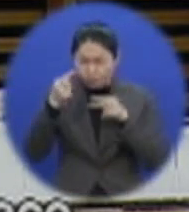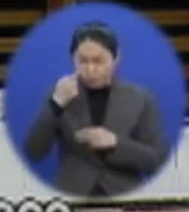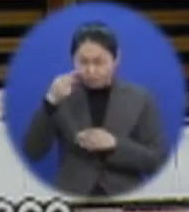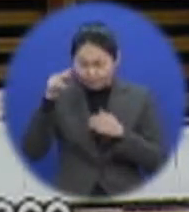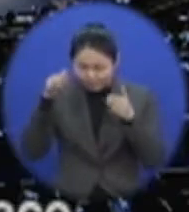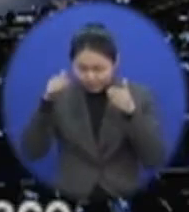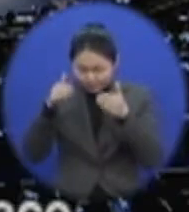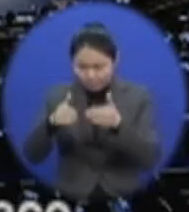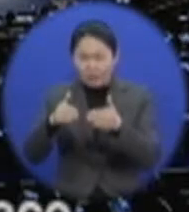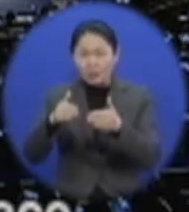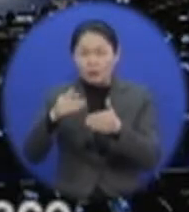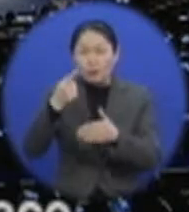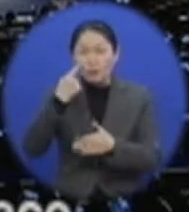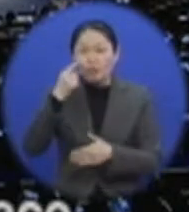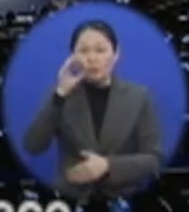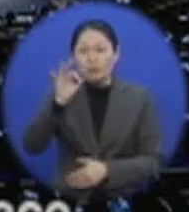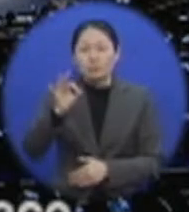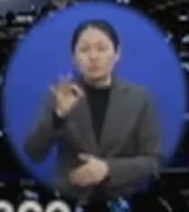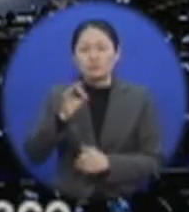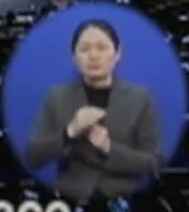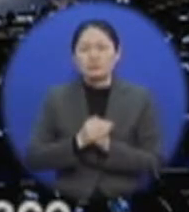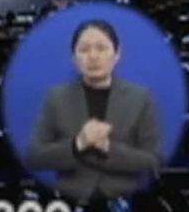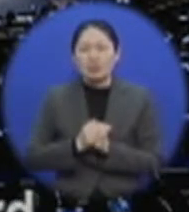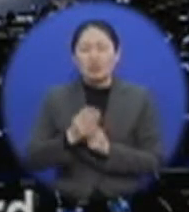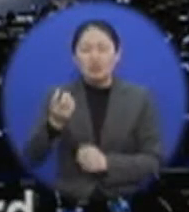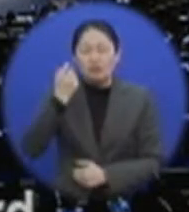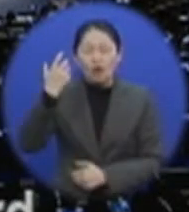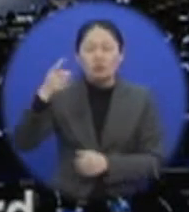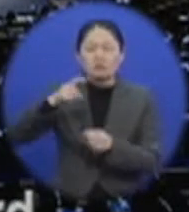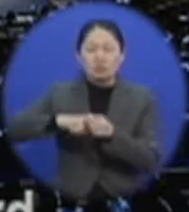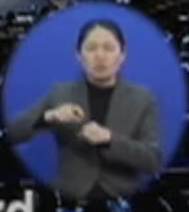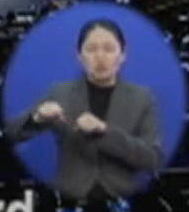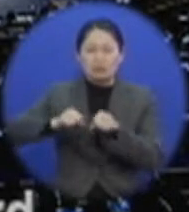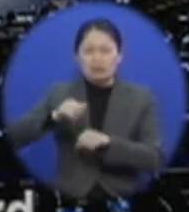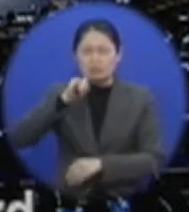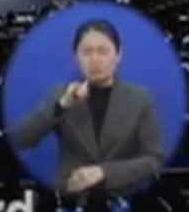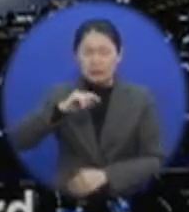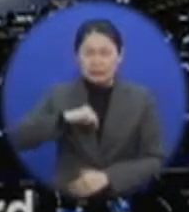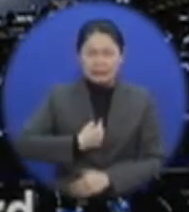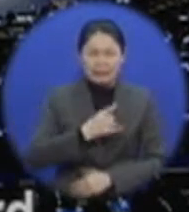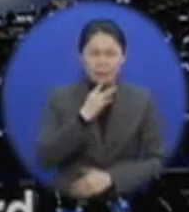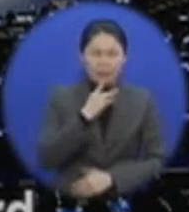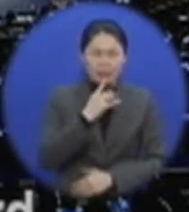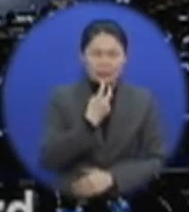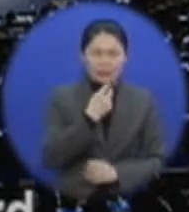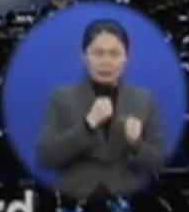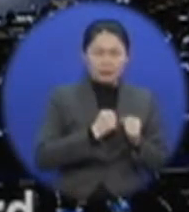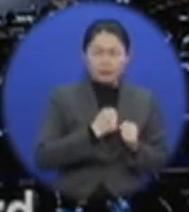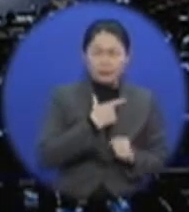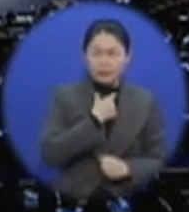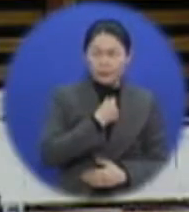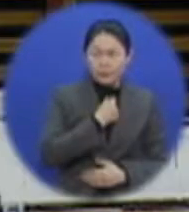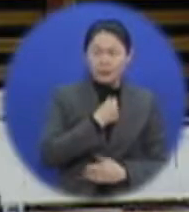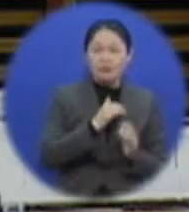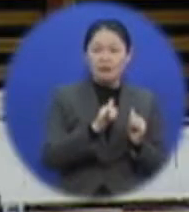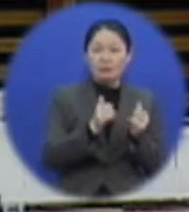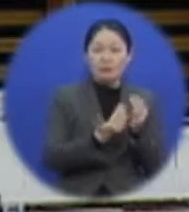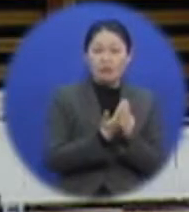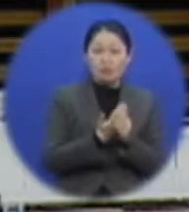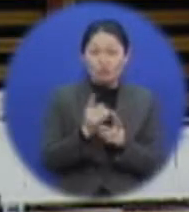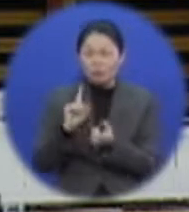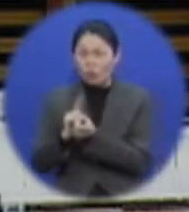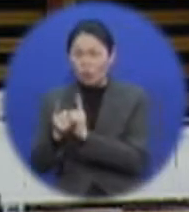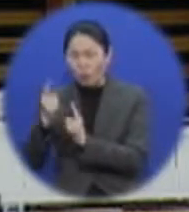벌어지나 영적인 역사가 일어납니다 자지만 살겠다는 사람 챙기고 서로 판단하고 정죄하고